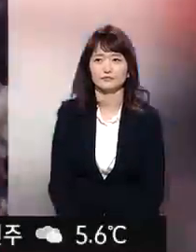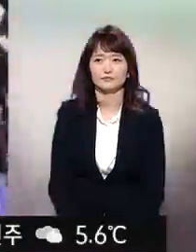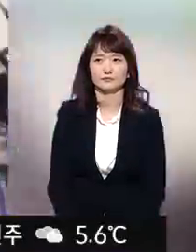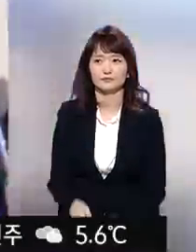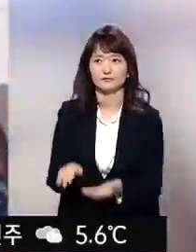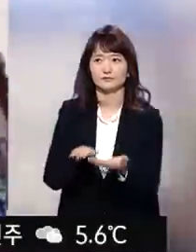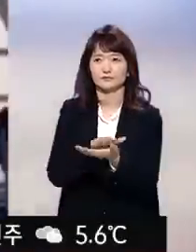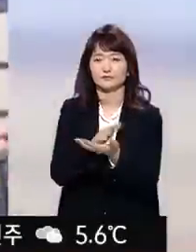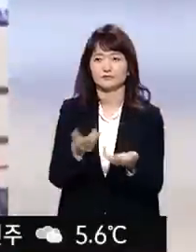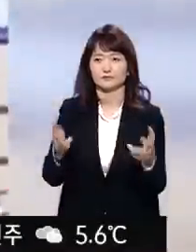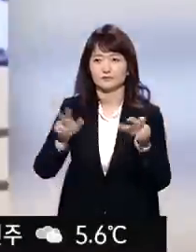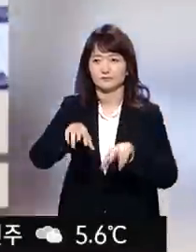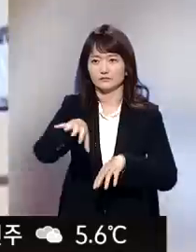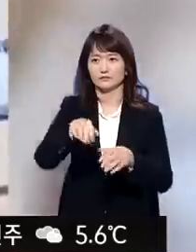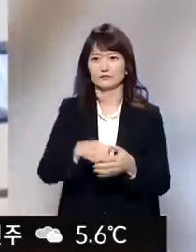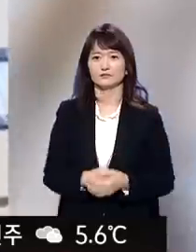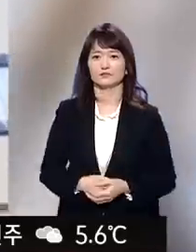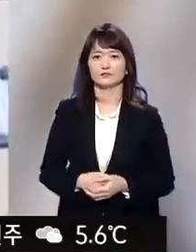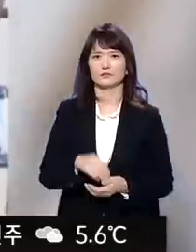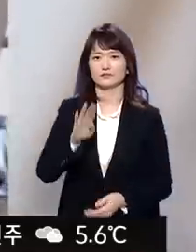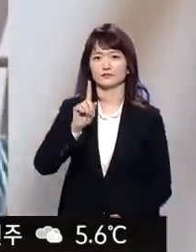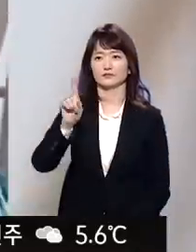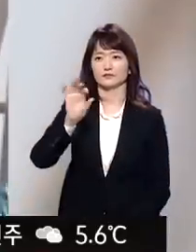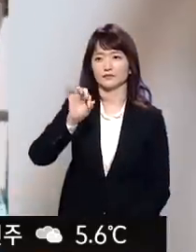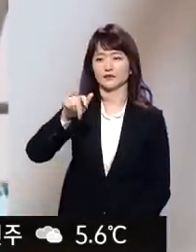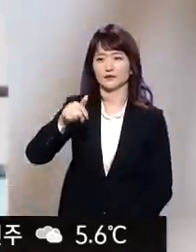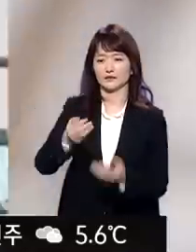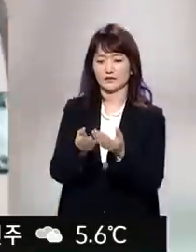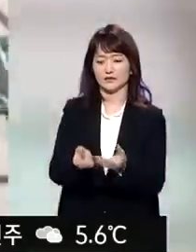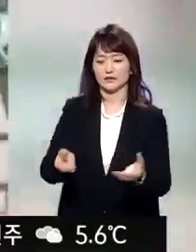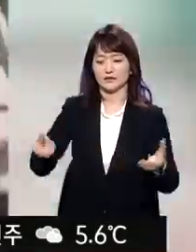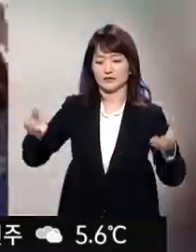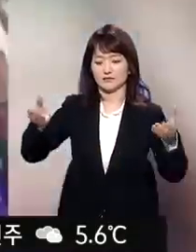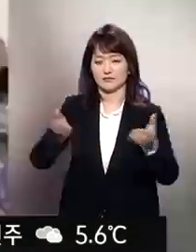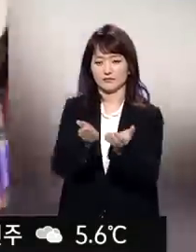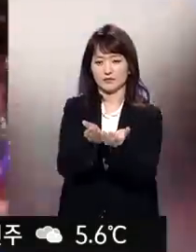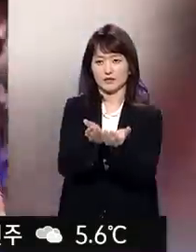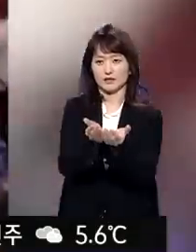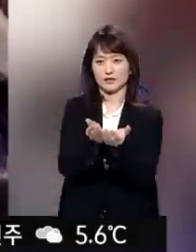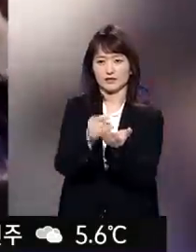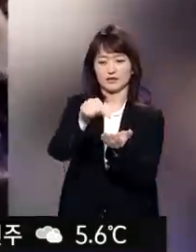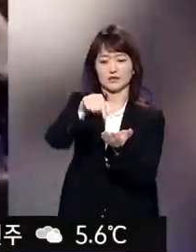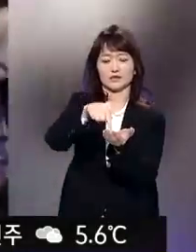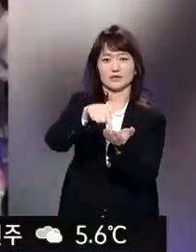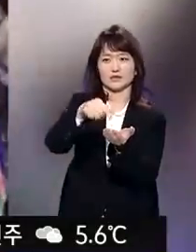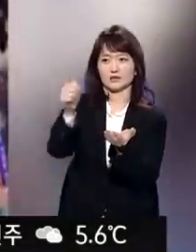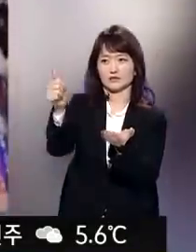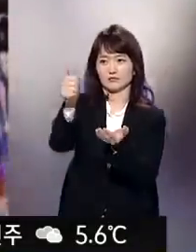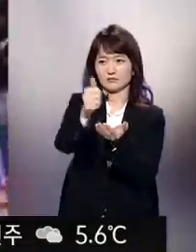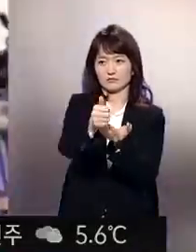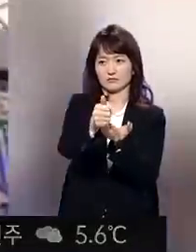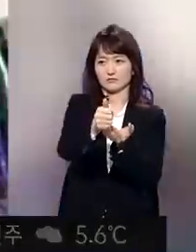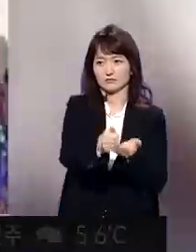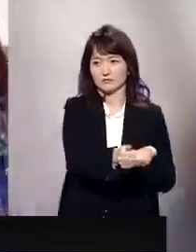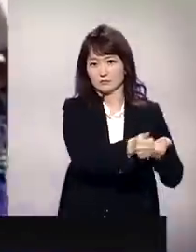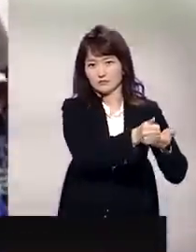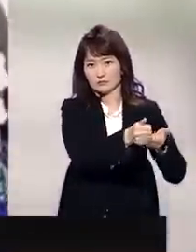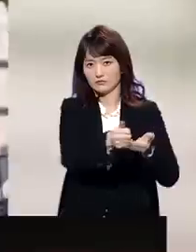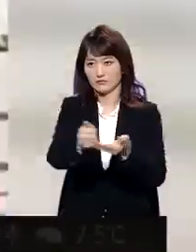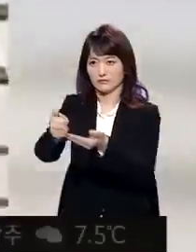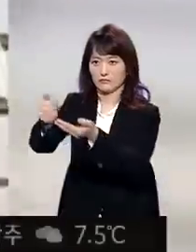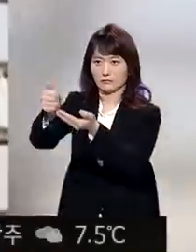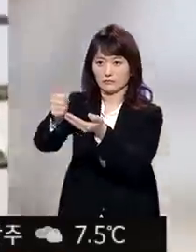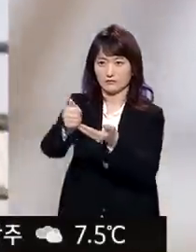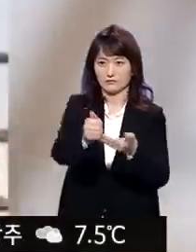네, 놀이공원입니다. 대표 놀이기구죠. 바이킹이 보이는데 그런데 저 끝에 남성이 서 있습니다. 위험해. 저